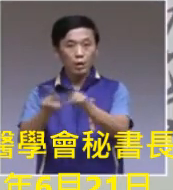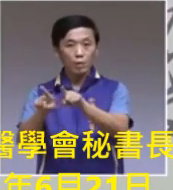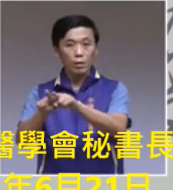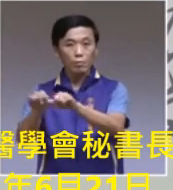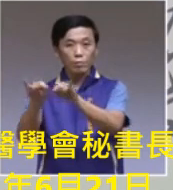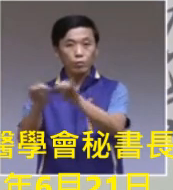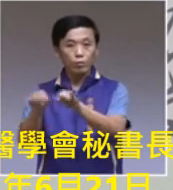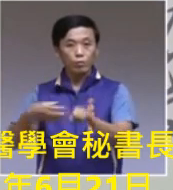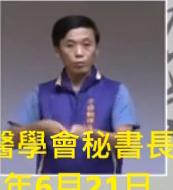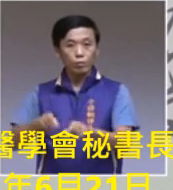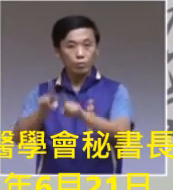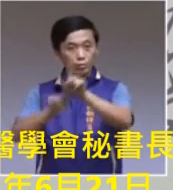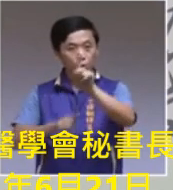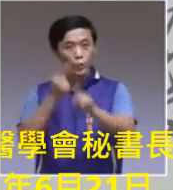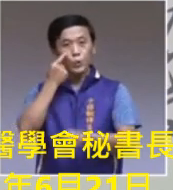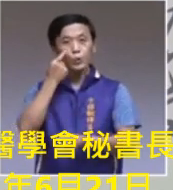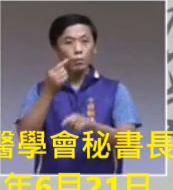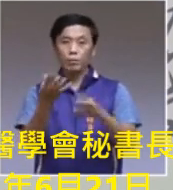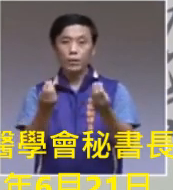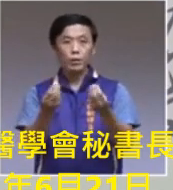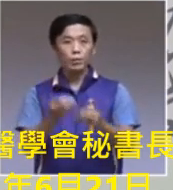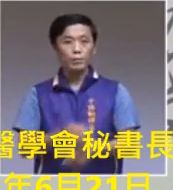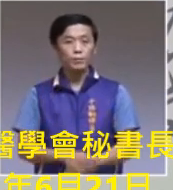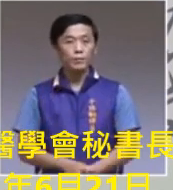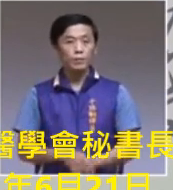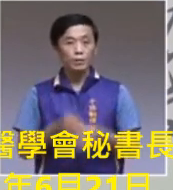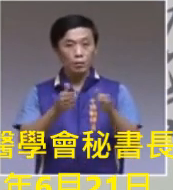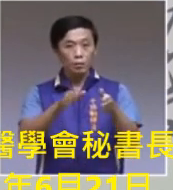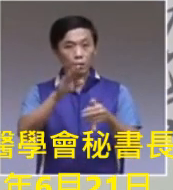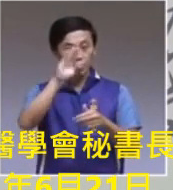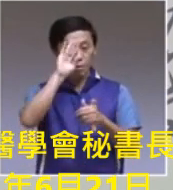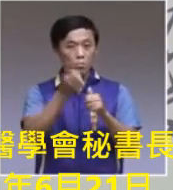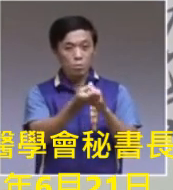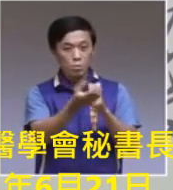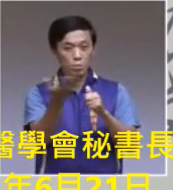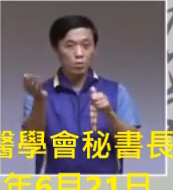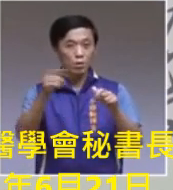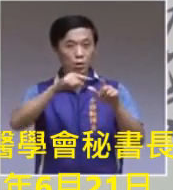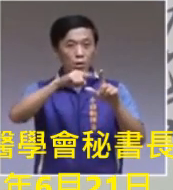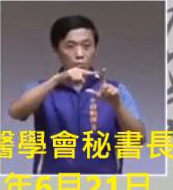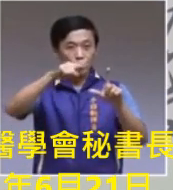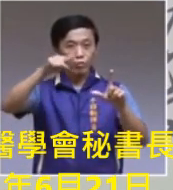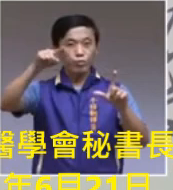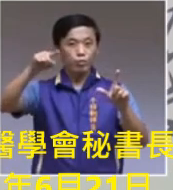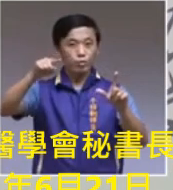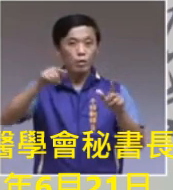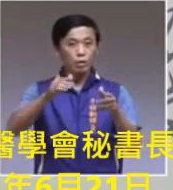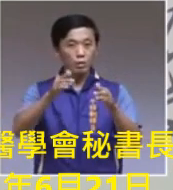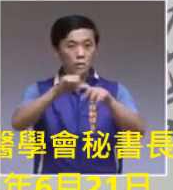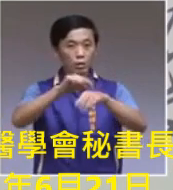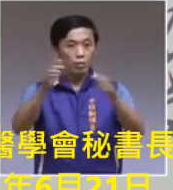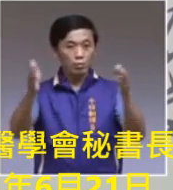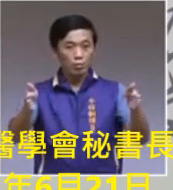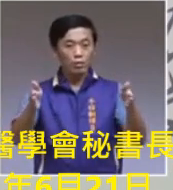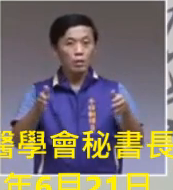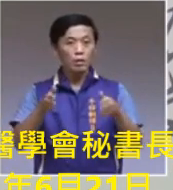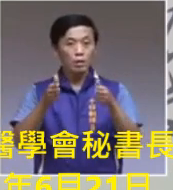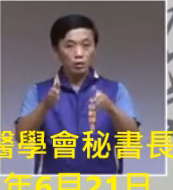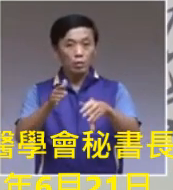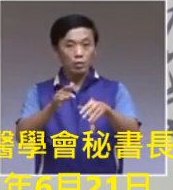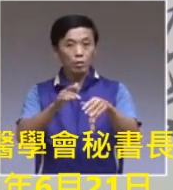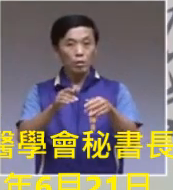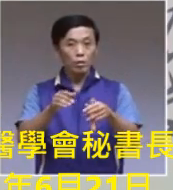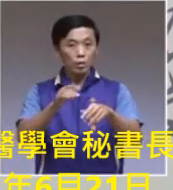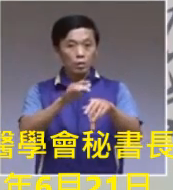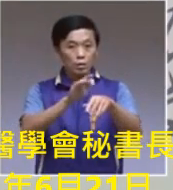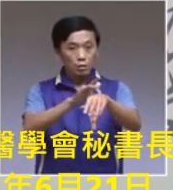有太大的一个差别。因此，在一个流行区域或者是流行期的期间，在于第一线的接触